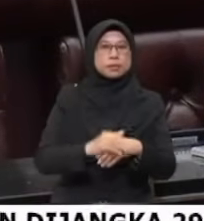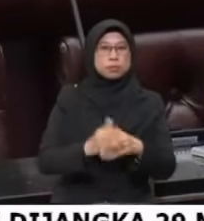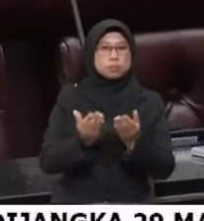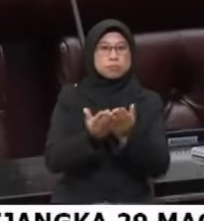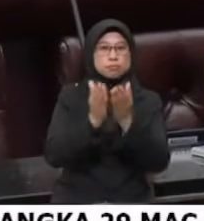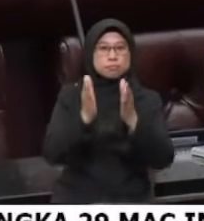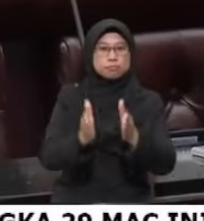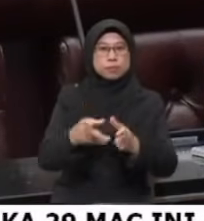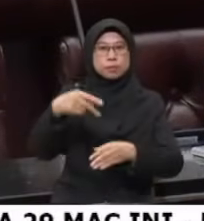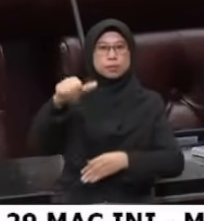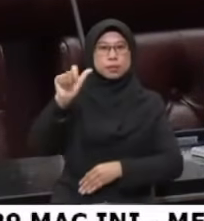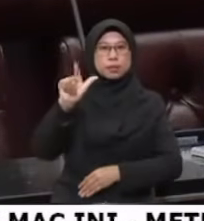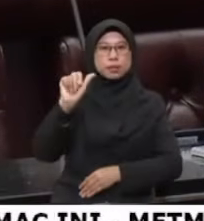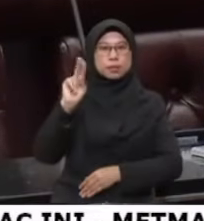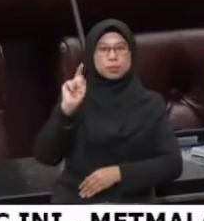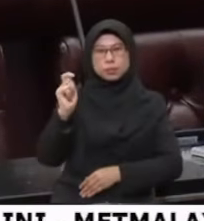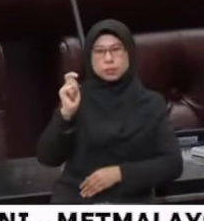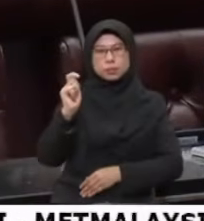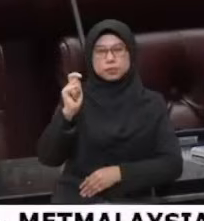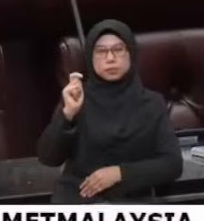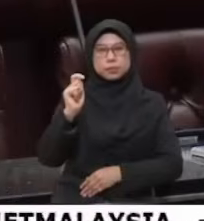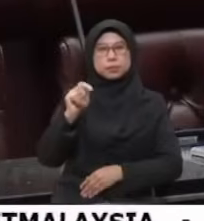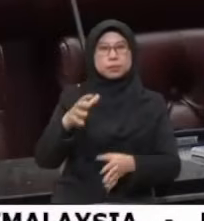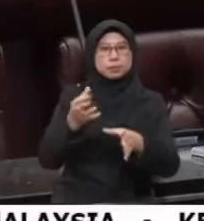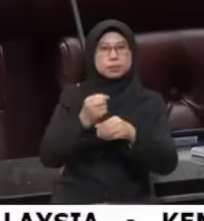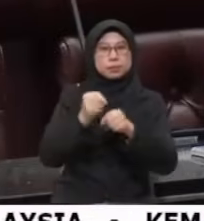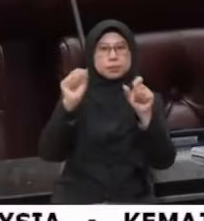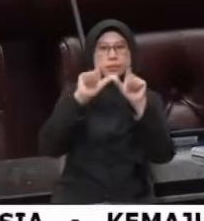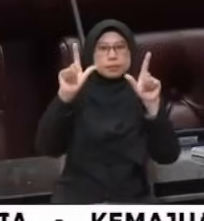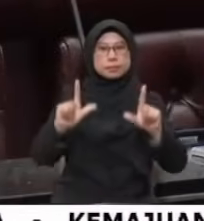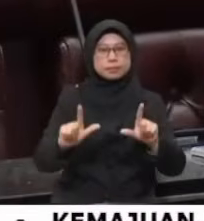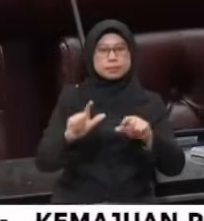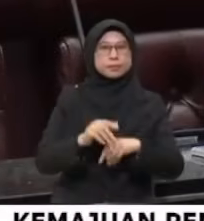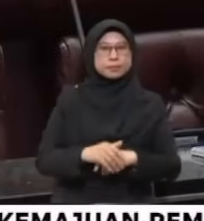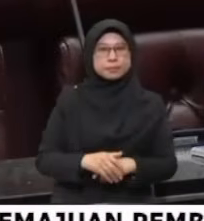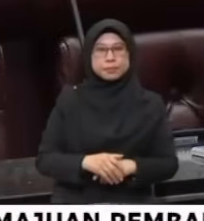peluang untuk dipersijilkan terima